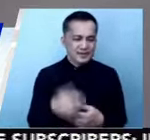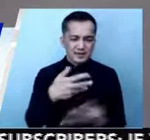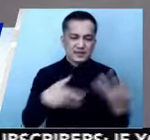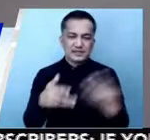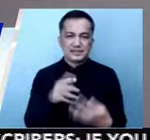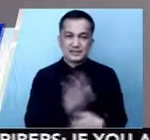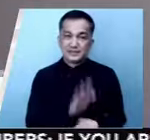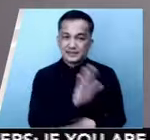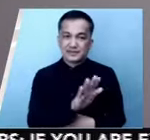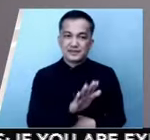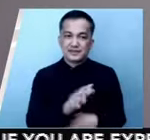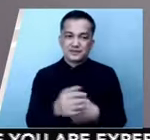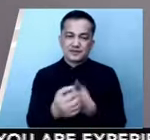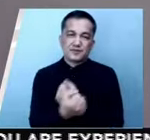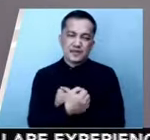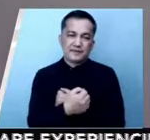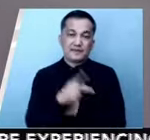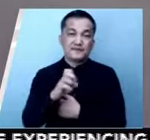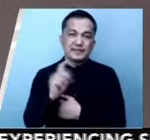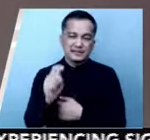with their beloved pets.